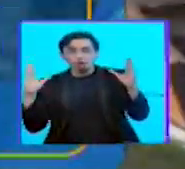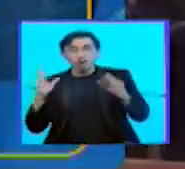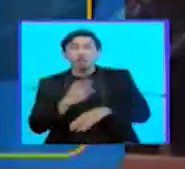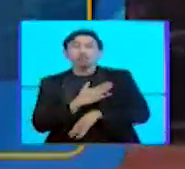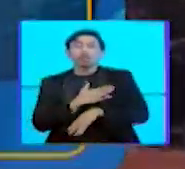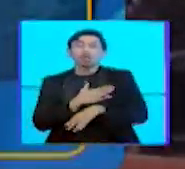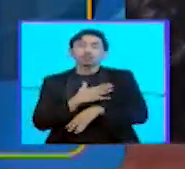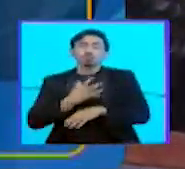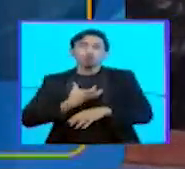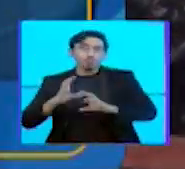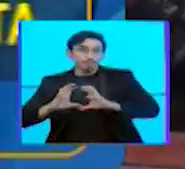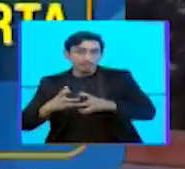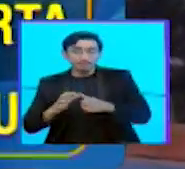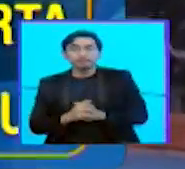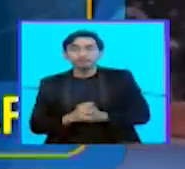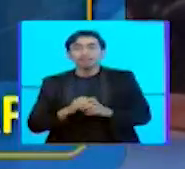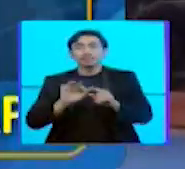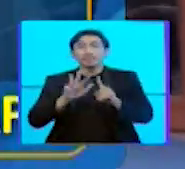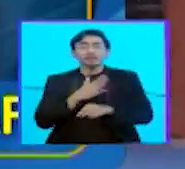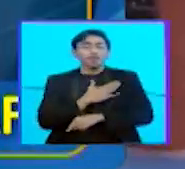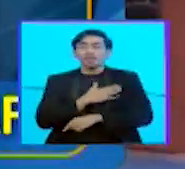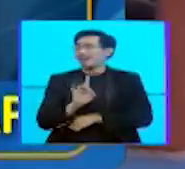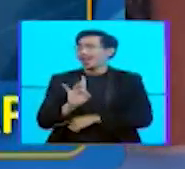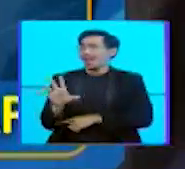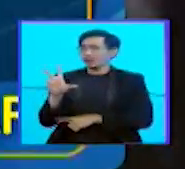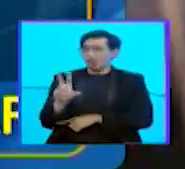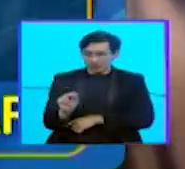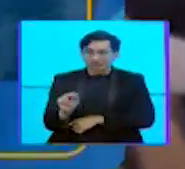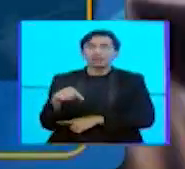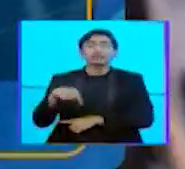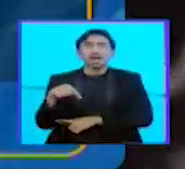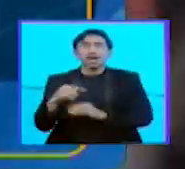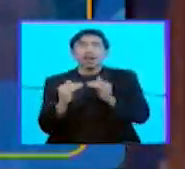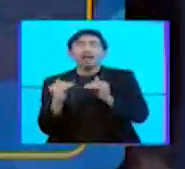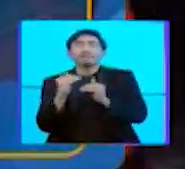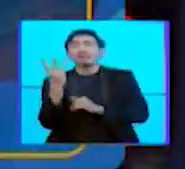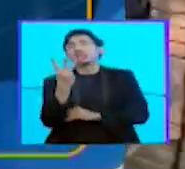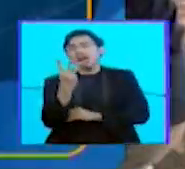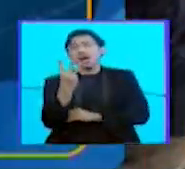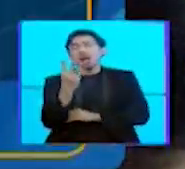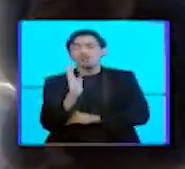Sementara 19 kabupaten kota lainnya di Jawa Barat masuk dalam PPKM level 3.